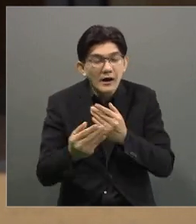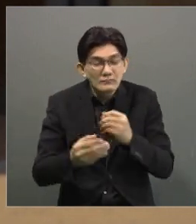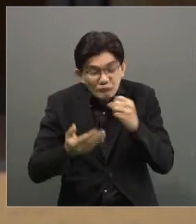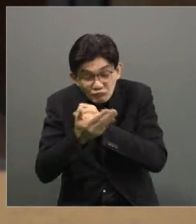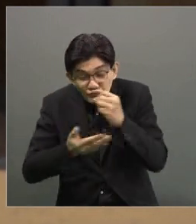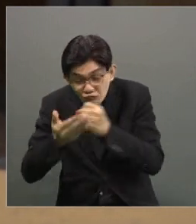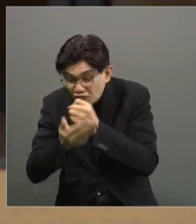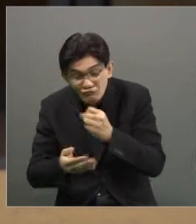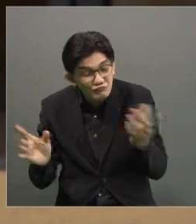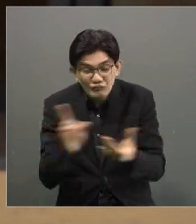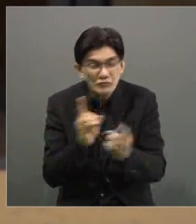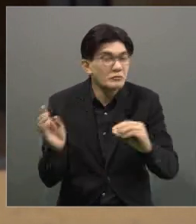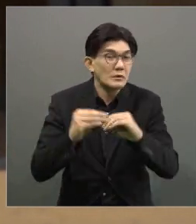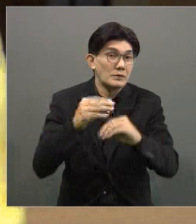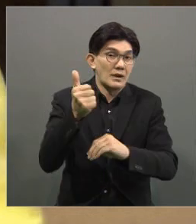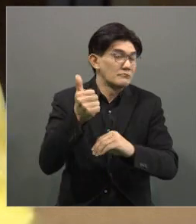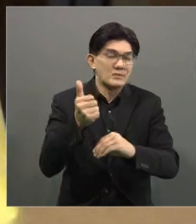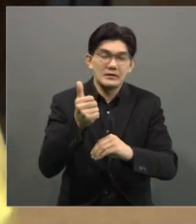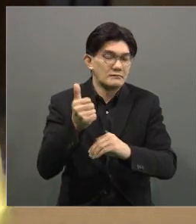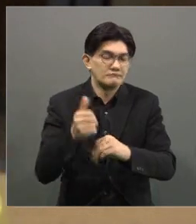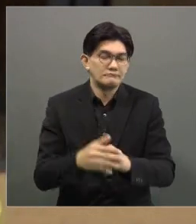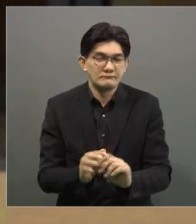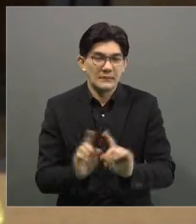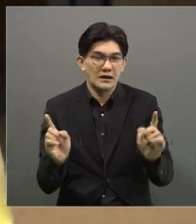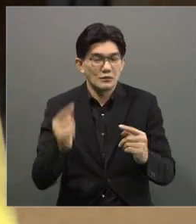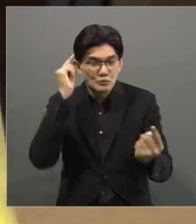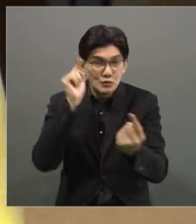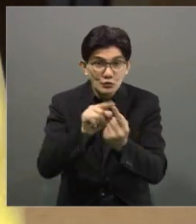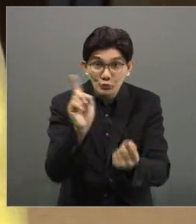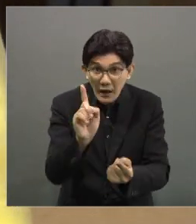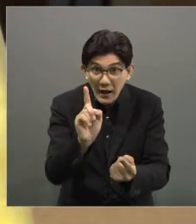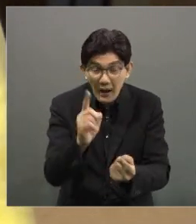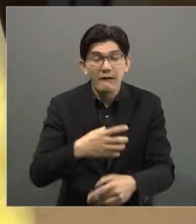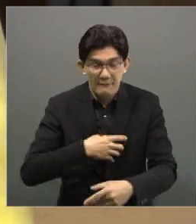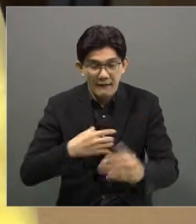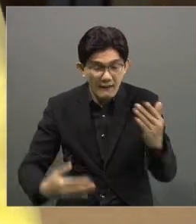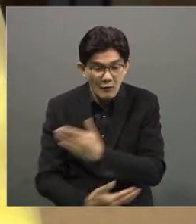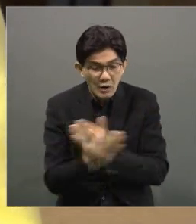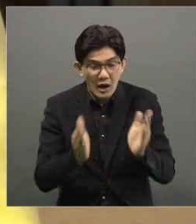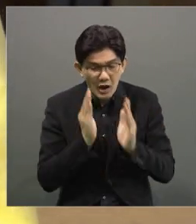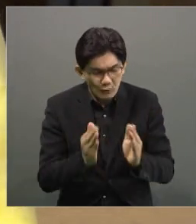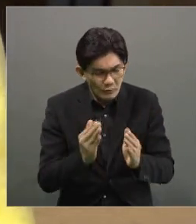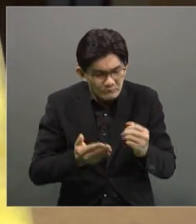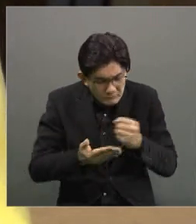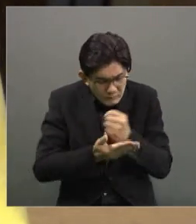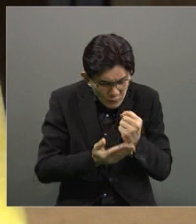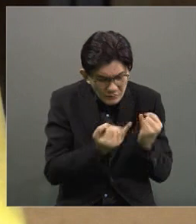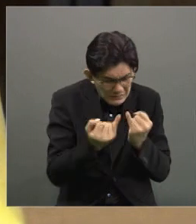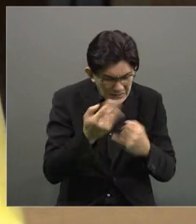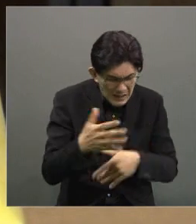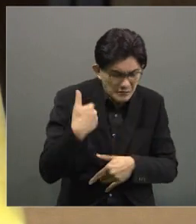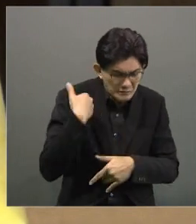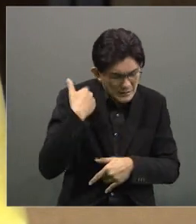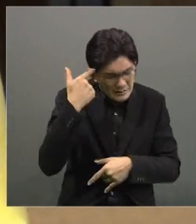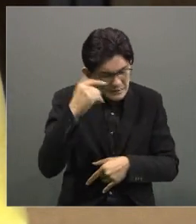เสพติดในสังคมได้เพิ่มมากขึ้นไม่ใช่อย่างนั้นแต่วัตถุประสงค์เนี่ยคือต้องการให้โอกาสกับคนที่หลงผิดคนที่เป็นผู้เสพเนี่